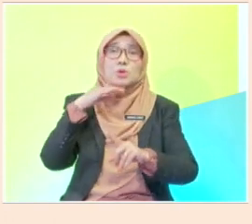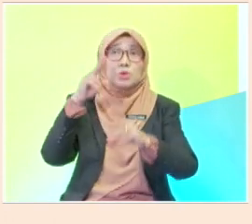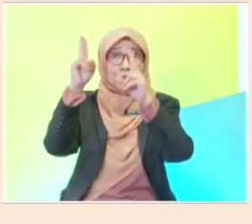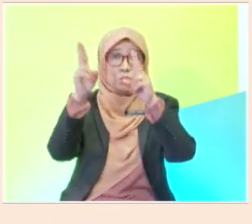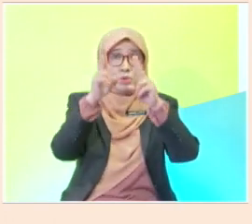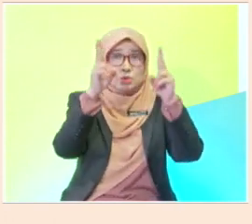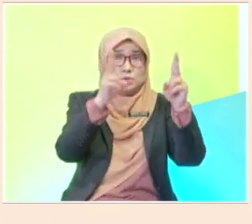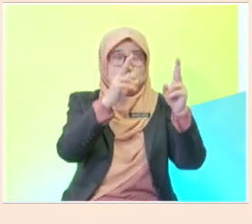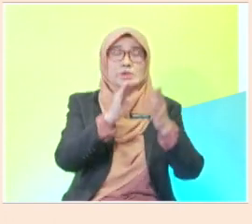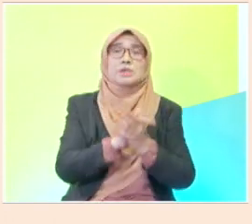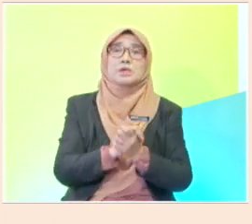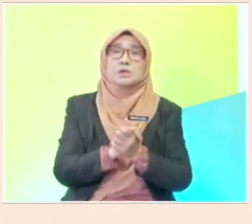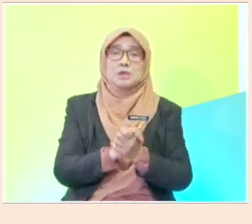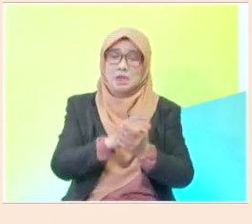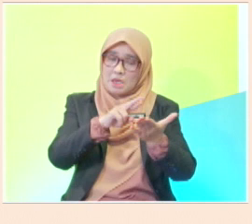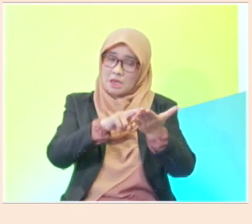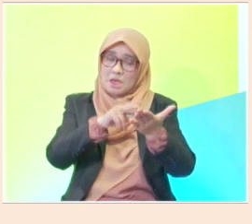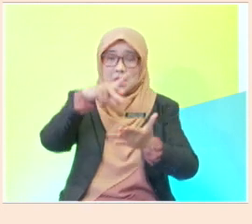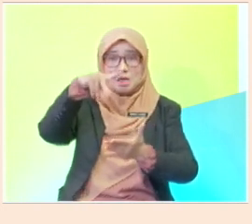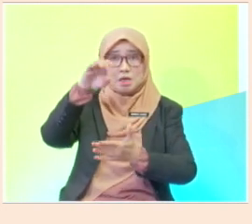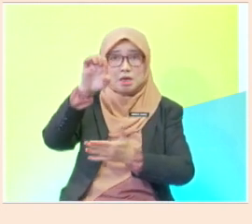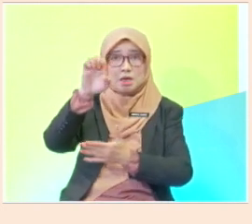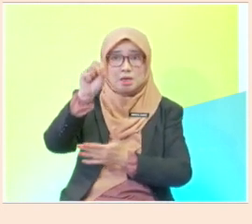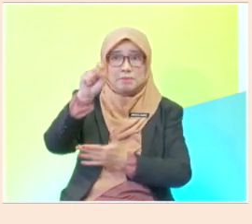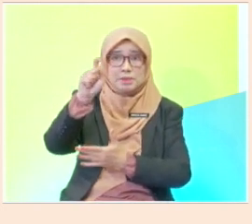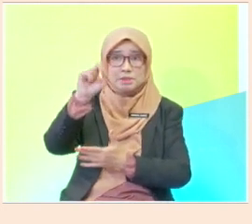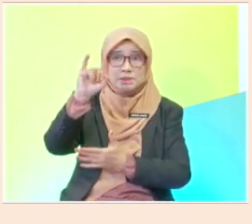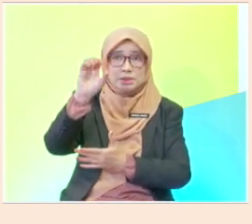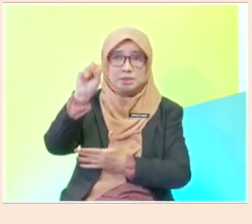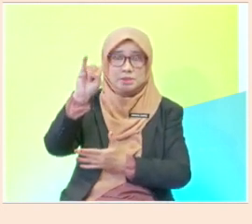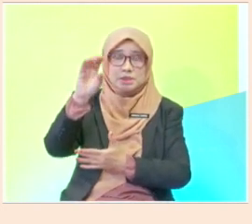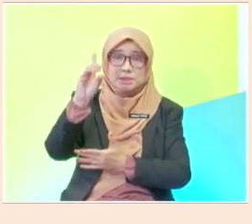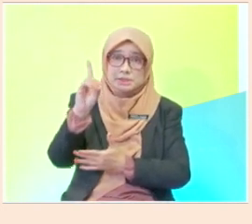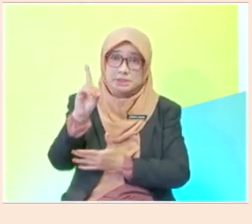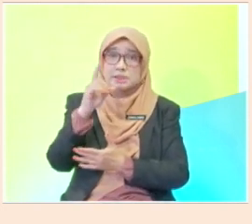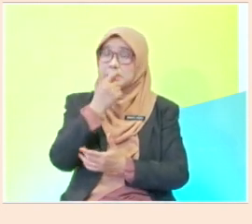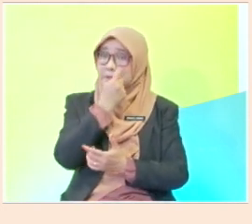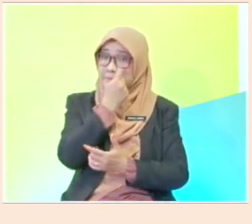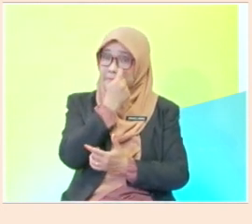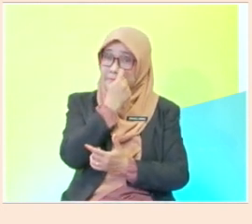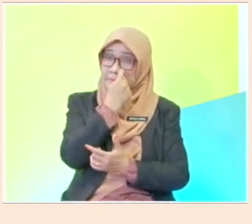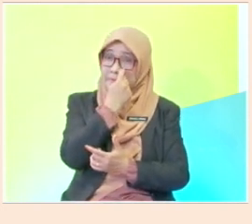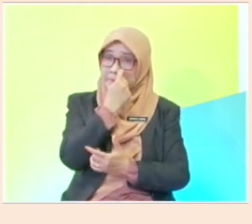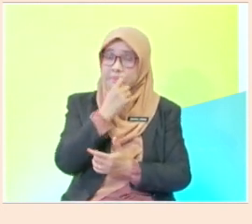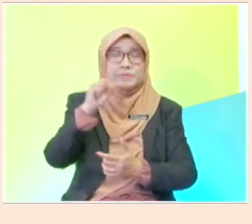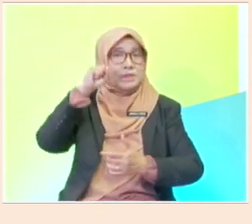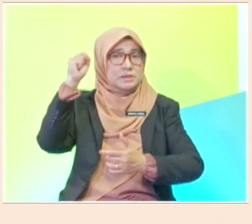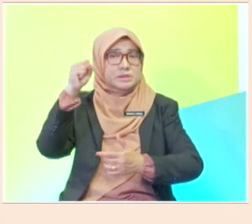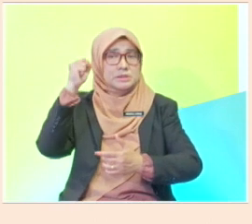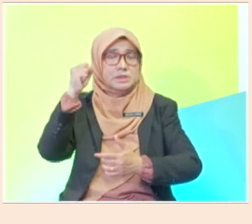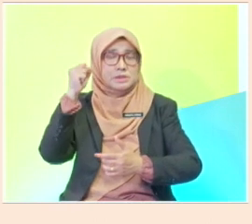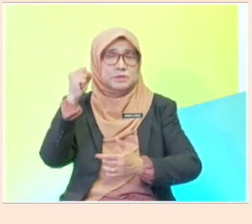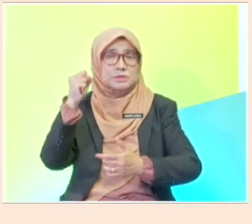kepada pestisid ataupun racun serangga. Okey, seterusnya lagi punca-punca keimunan menjadi lemah seperti kita sentiasa atau